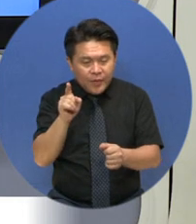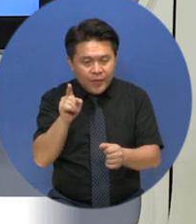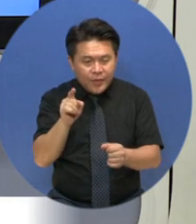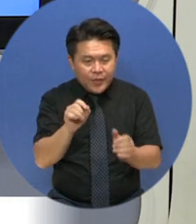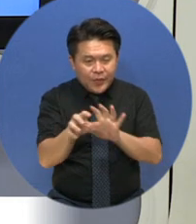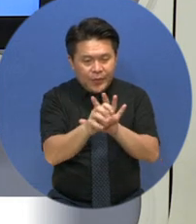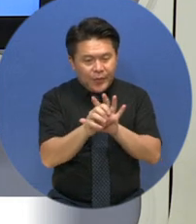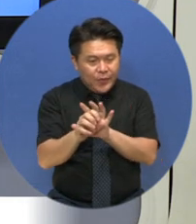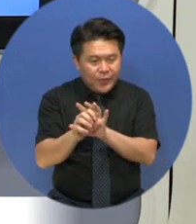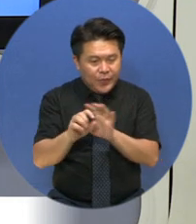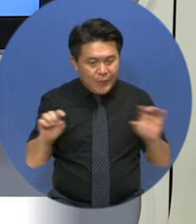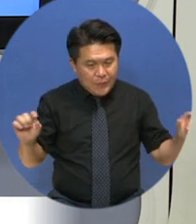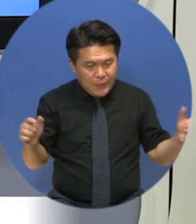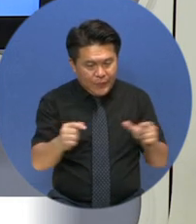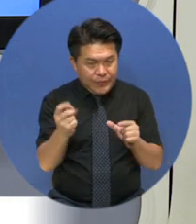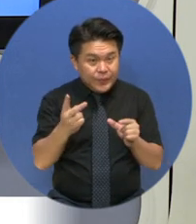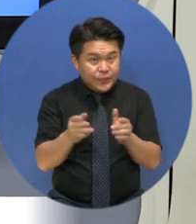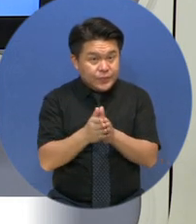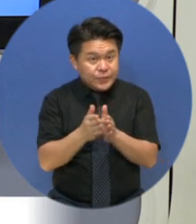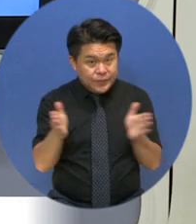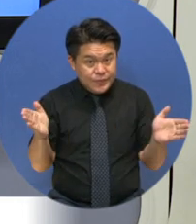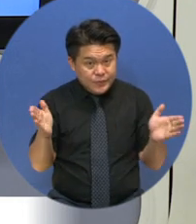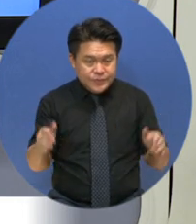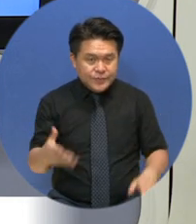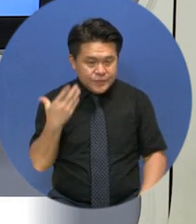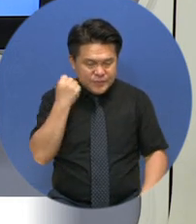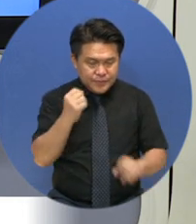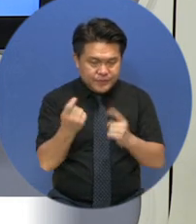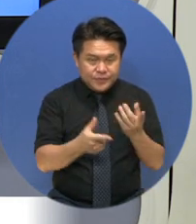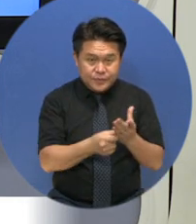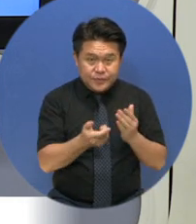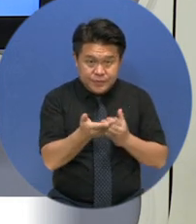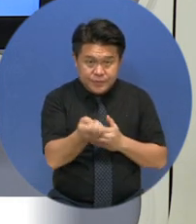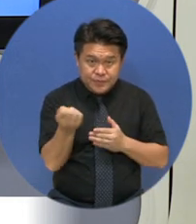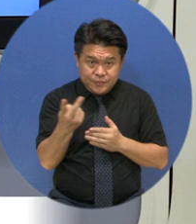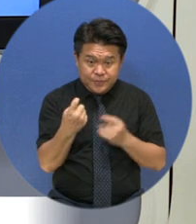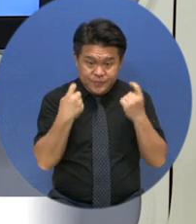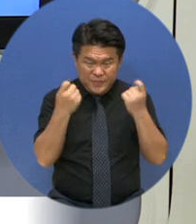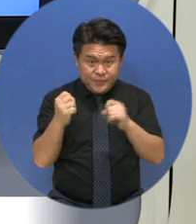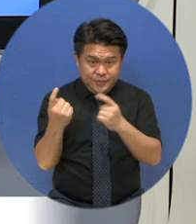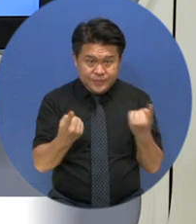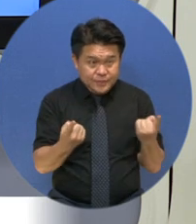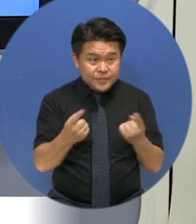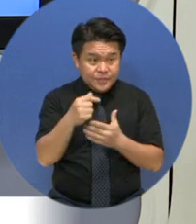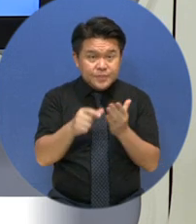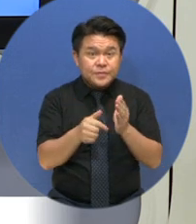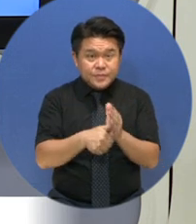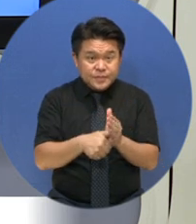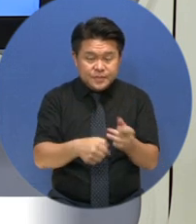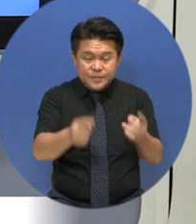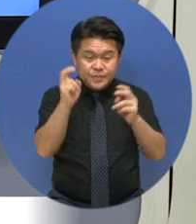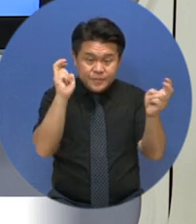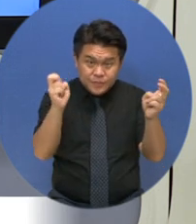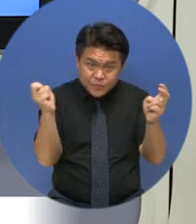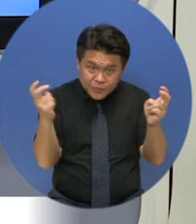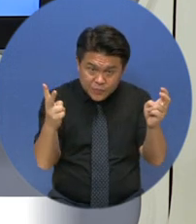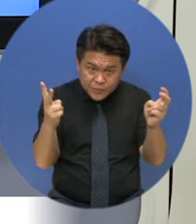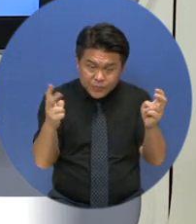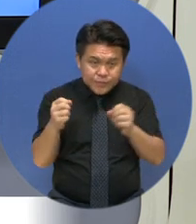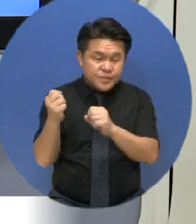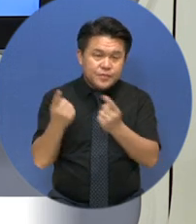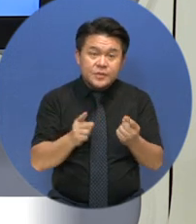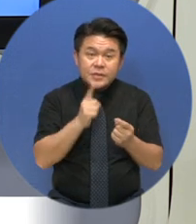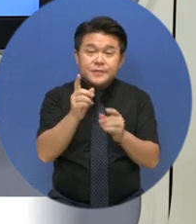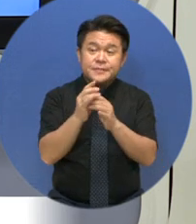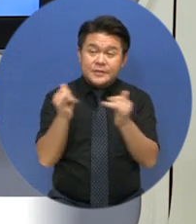방침으로 숙박 할인권 밝음을 재개하고 여행 할인 상품을 시행할 때에는 참여 업체는 물론 할인권